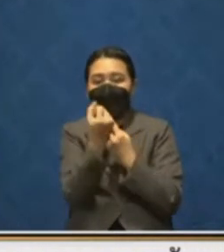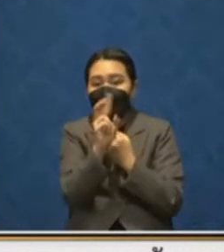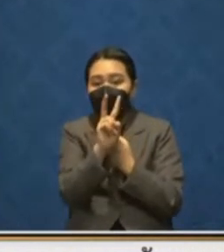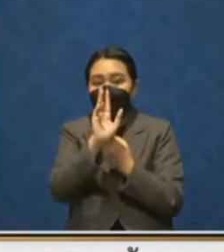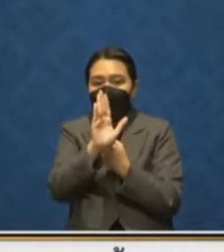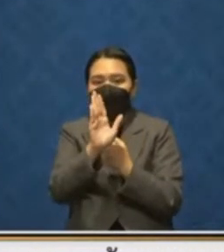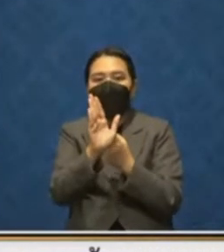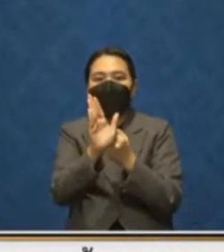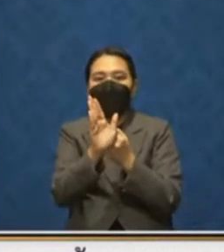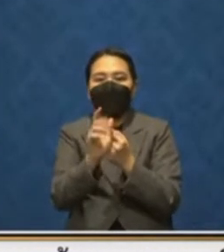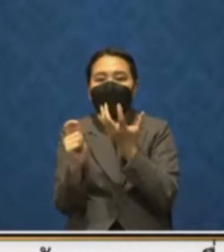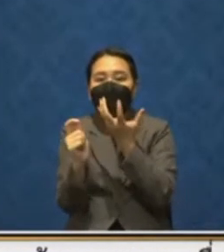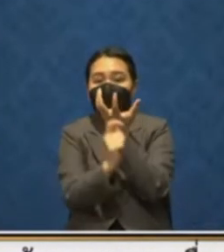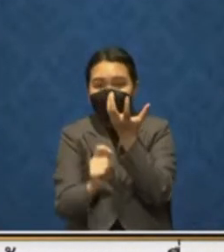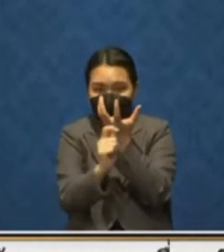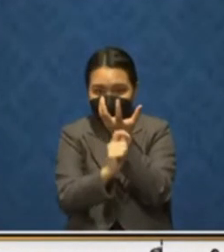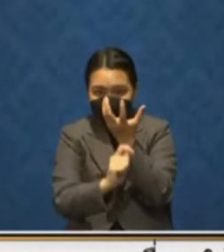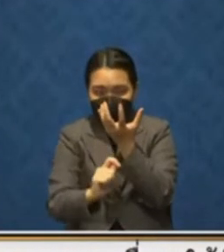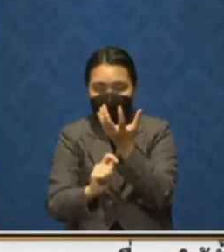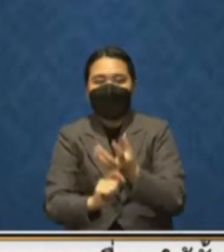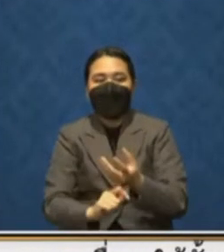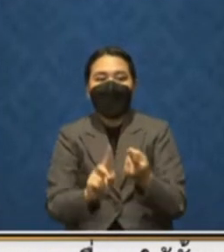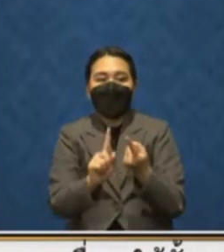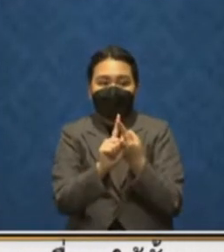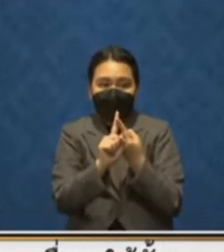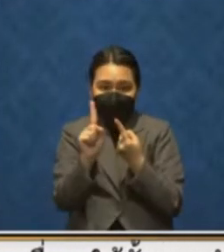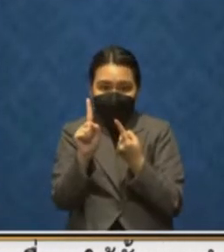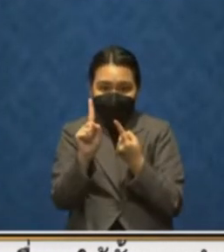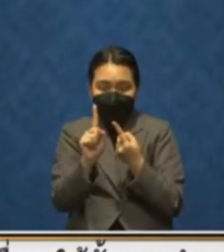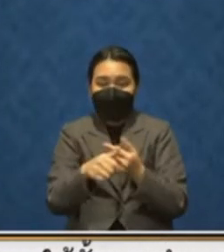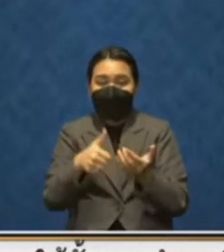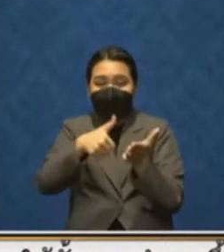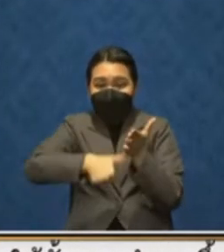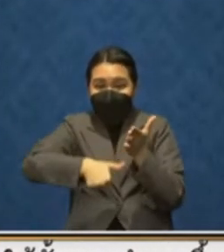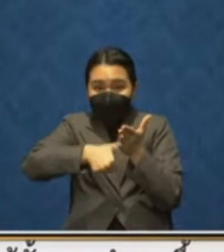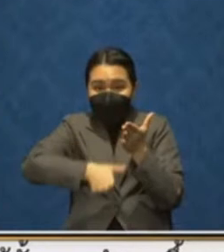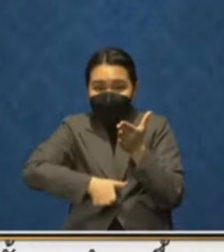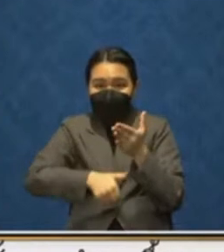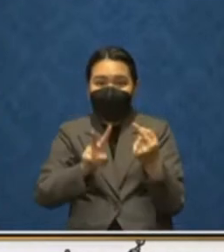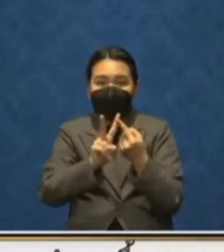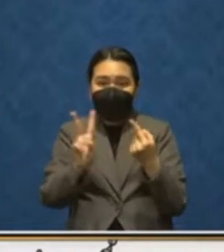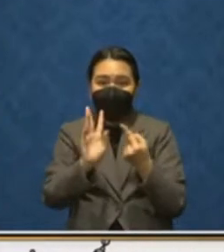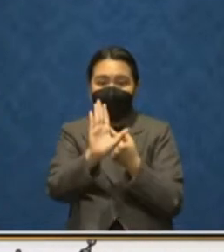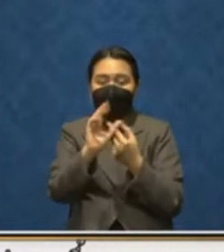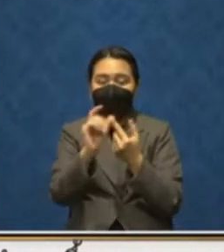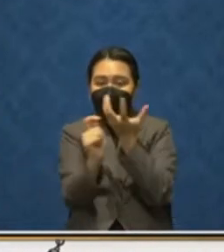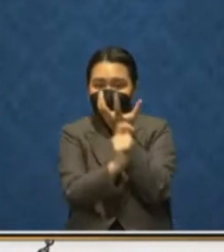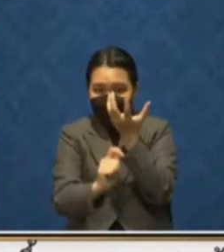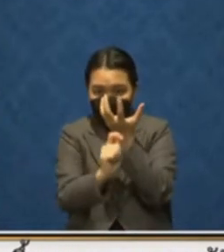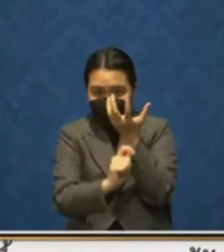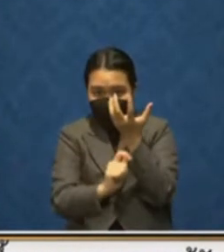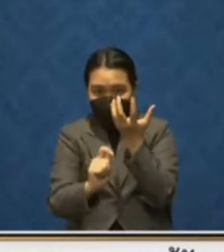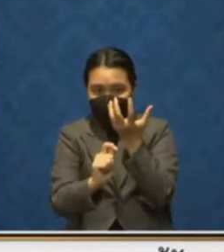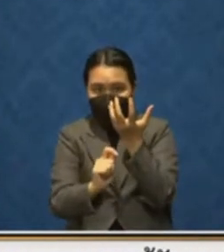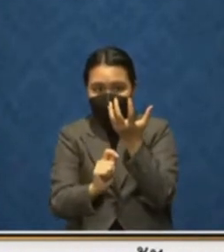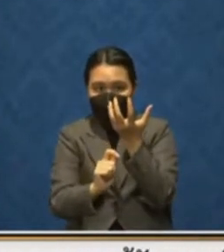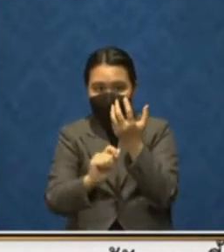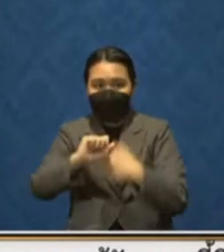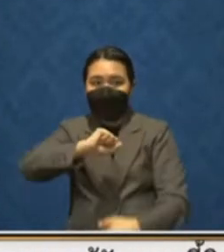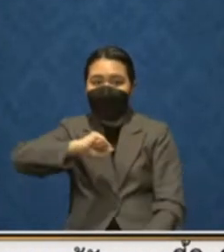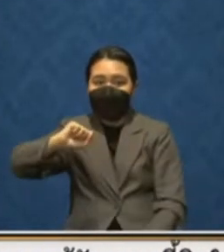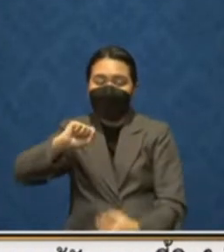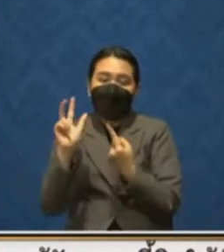วันที่ 1อันกลางที่ 2นี่ Goเดินไทยสูงไม่ดับ 2เอเชียดับ 3นะครับขวามือ